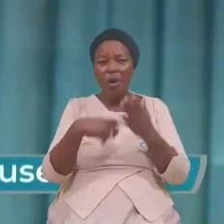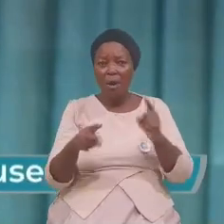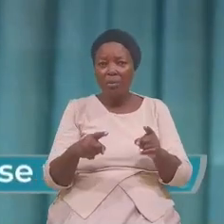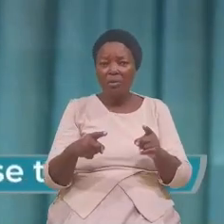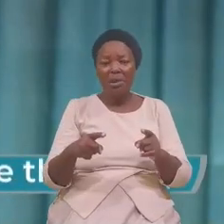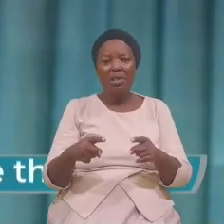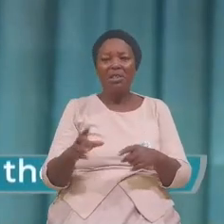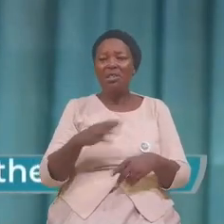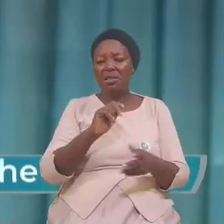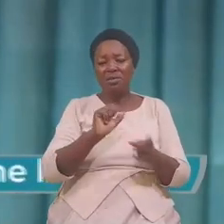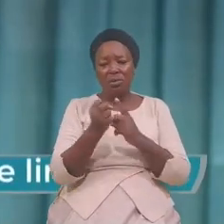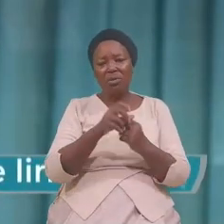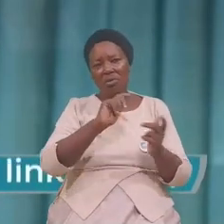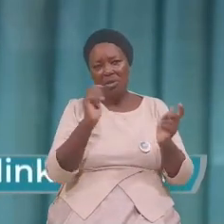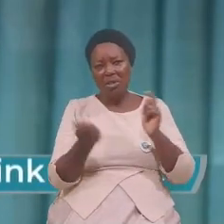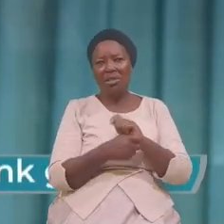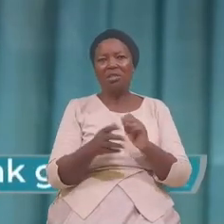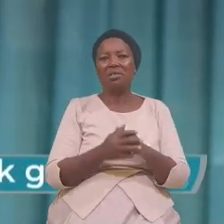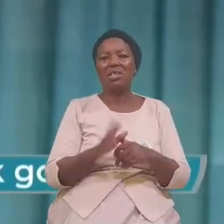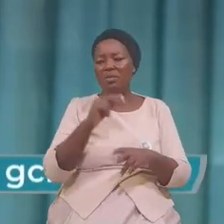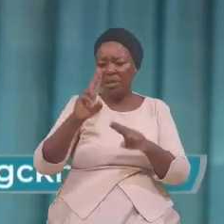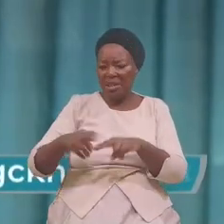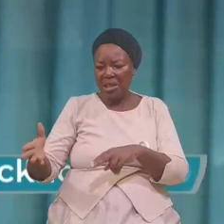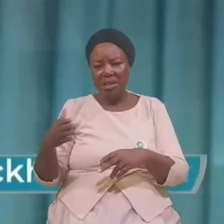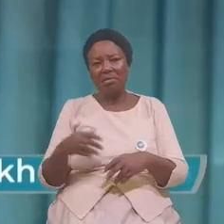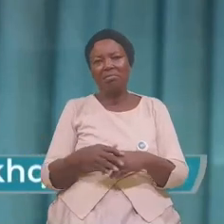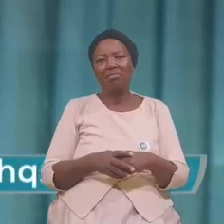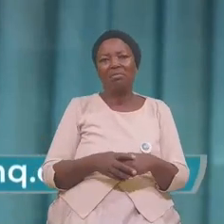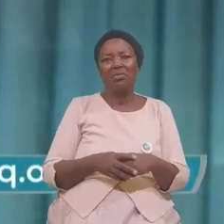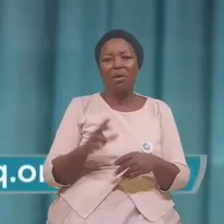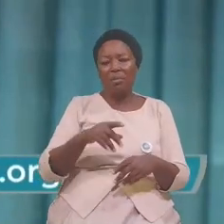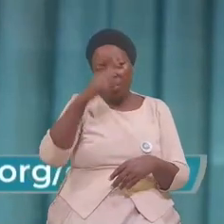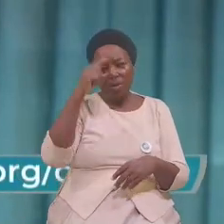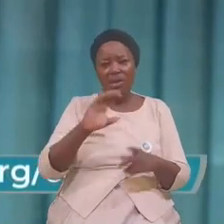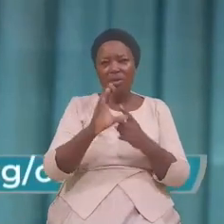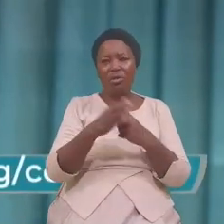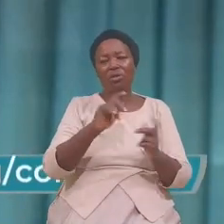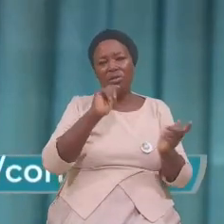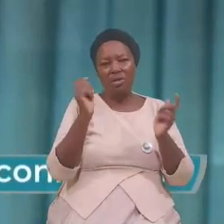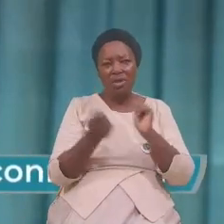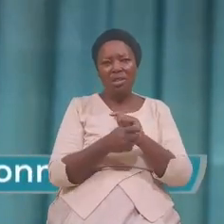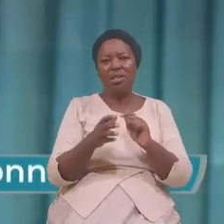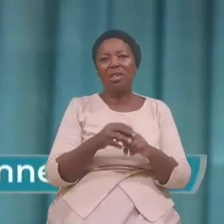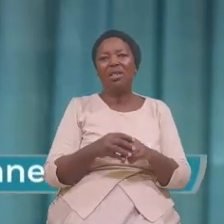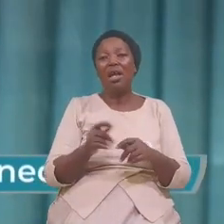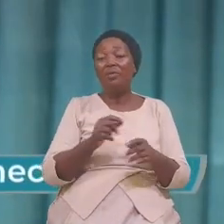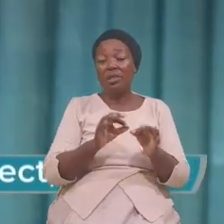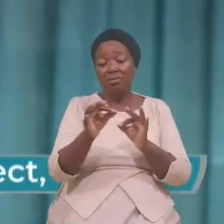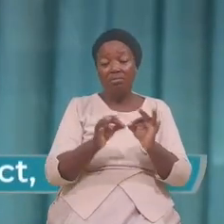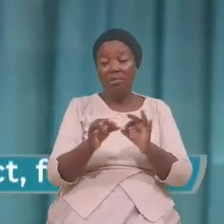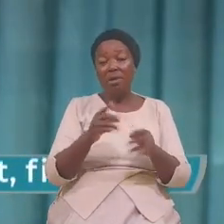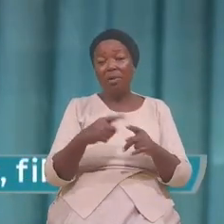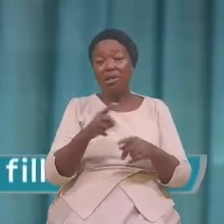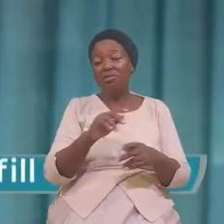bien rentrer. La condition a changé. Sa description a changé. On ne l'appelait plus